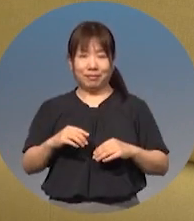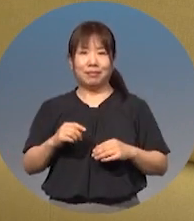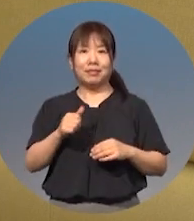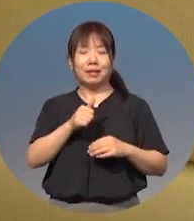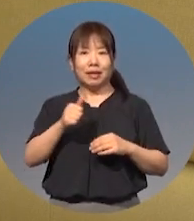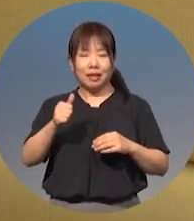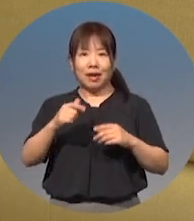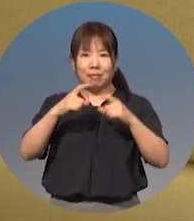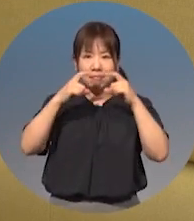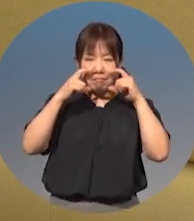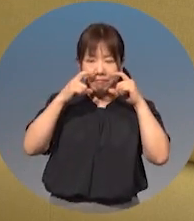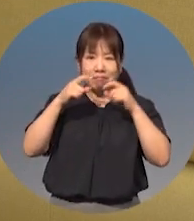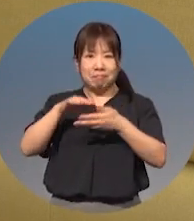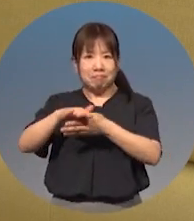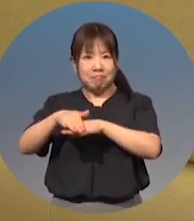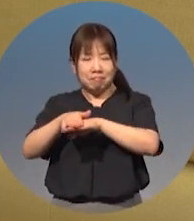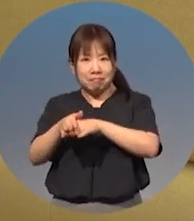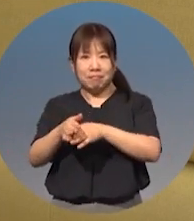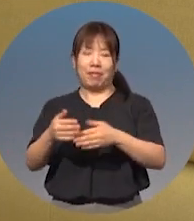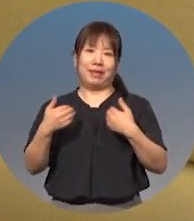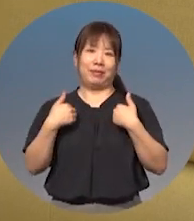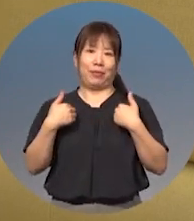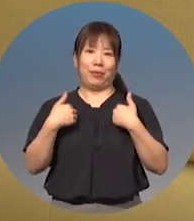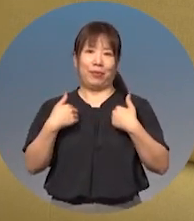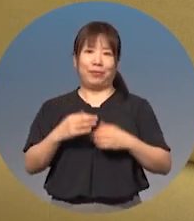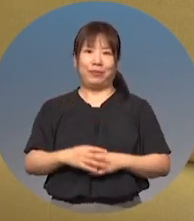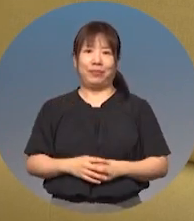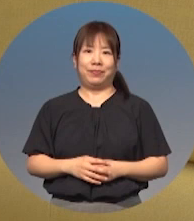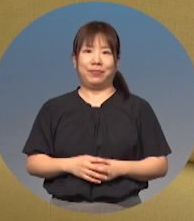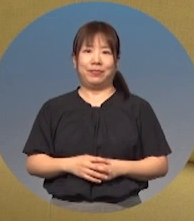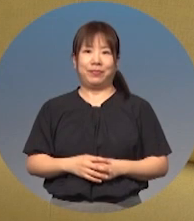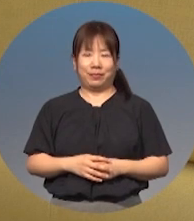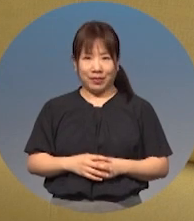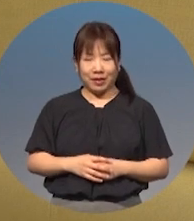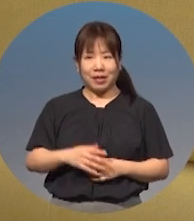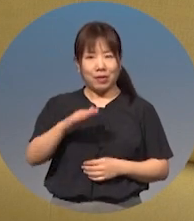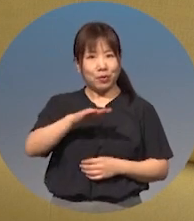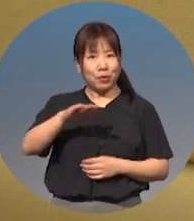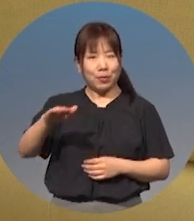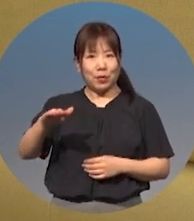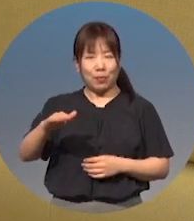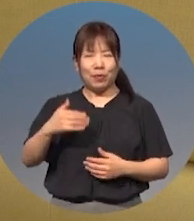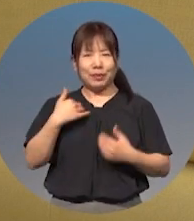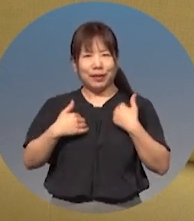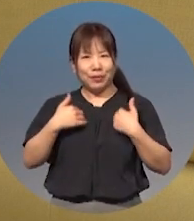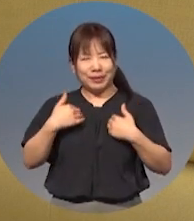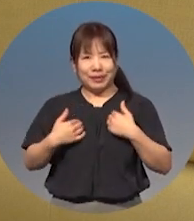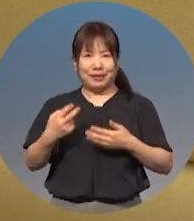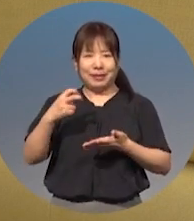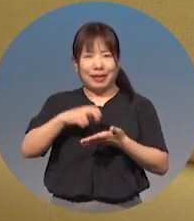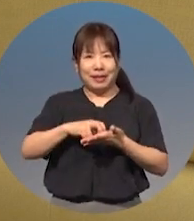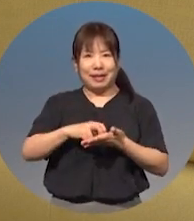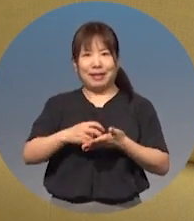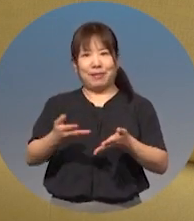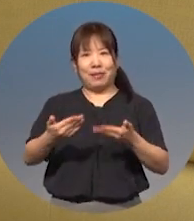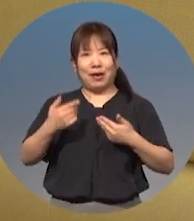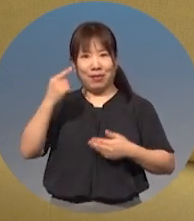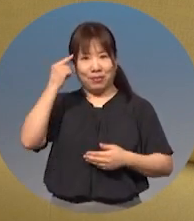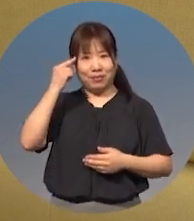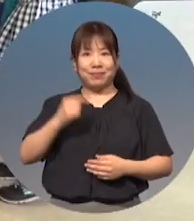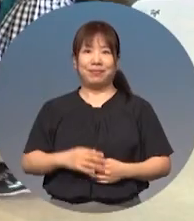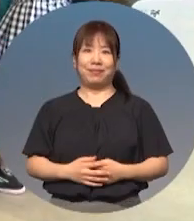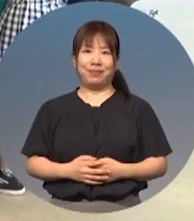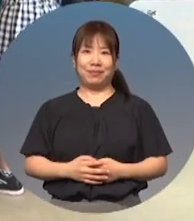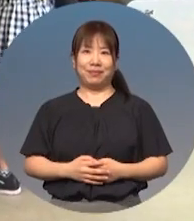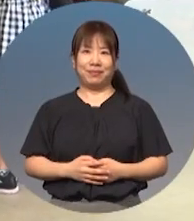開催することができました3年ぶりに本格的に開催できたことで子どもたちはより多くの体験をすることができたと思い